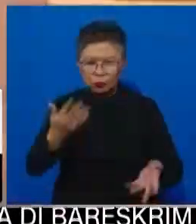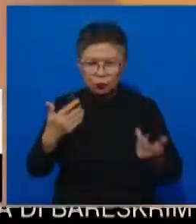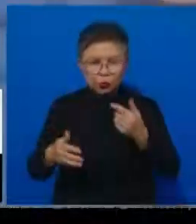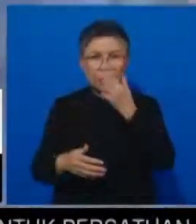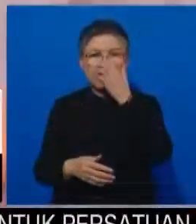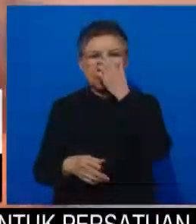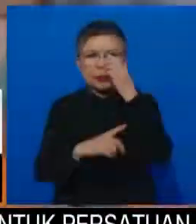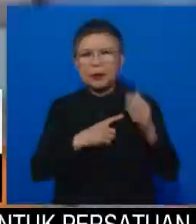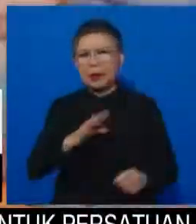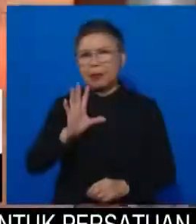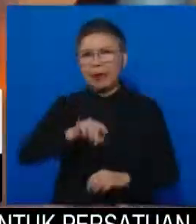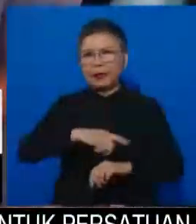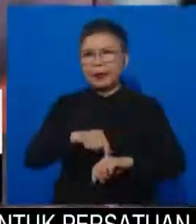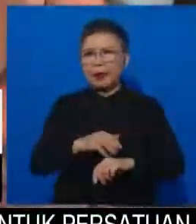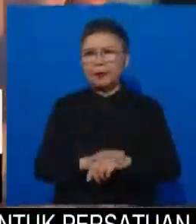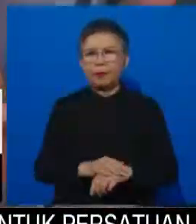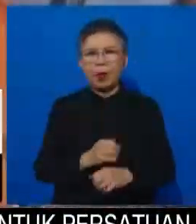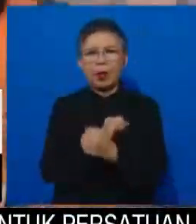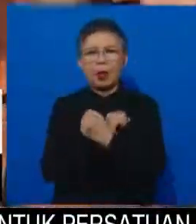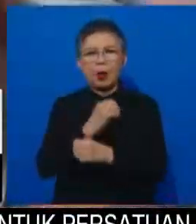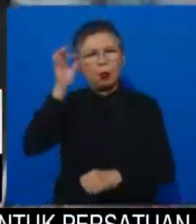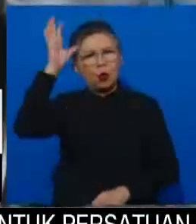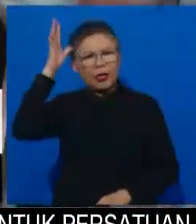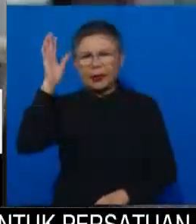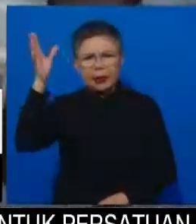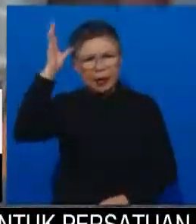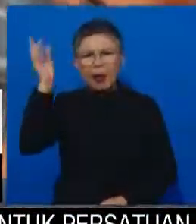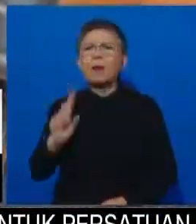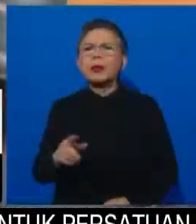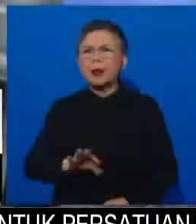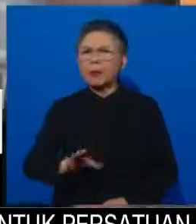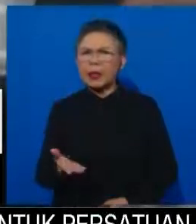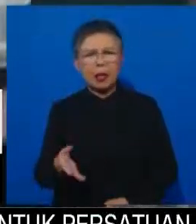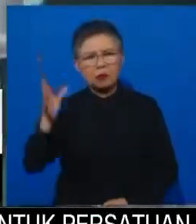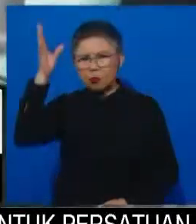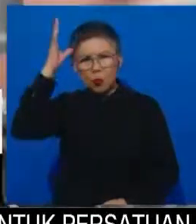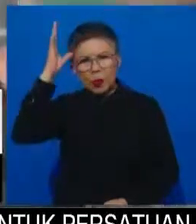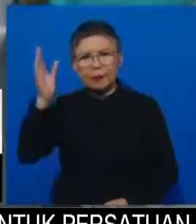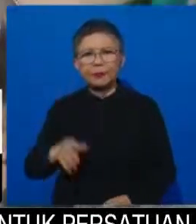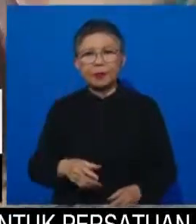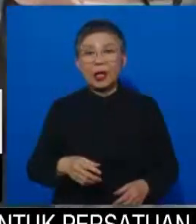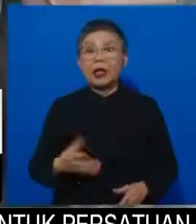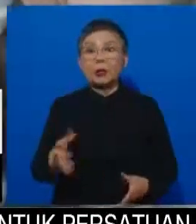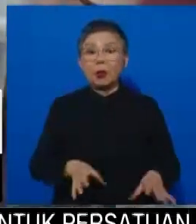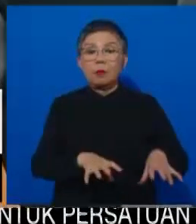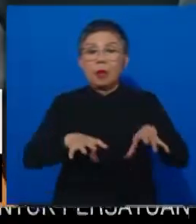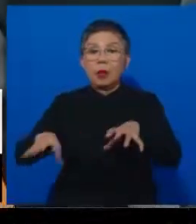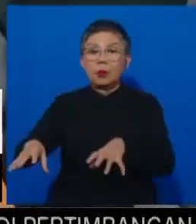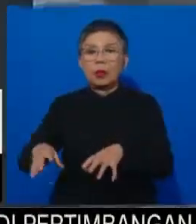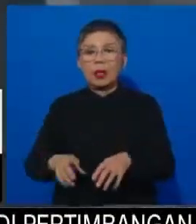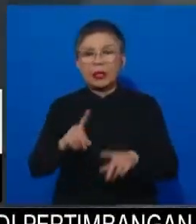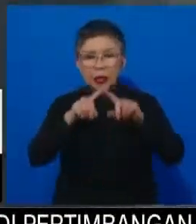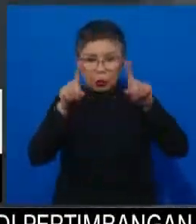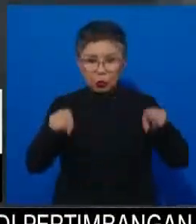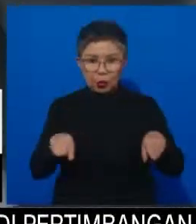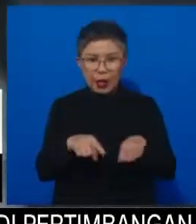TKP selama 5 jam. Polisi masih belum bisa menentukan penyebab kematian. Hasil terbaru, polisi menemukan sepucuk